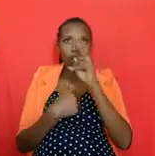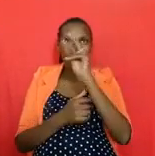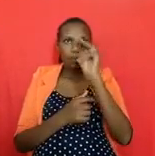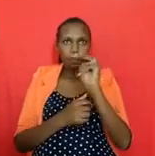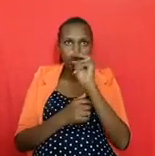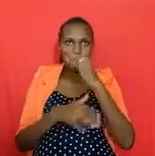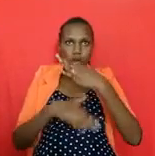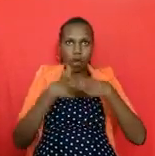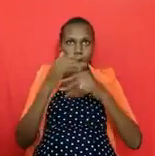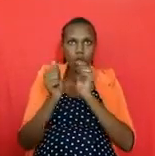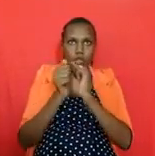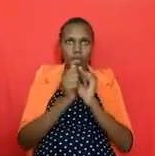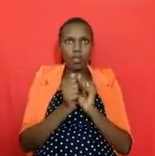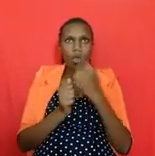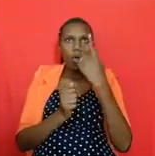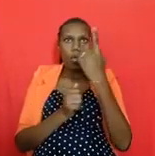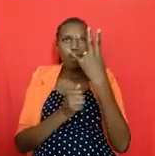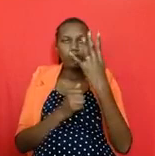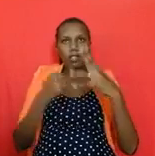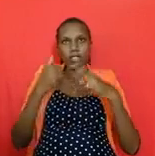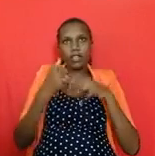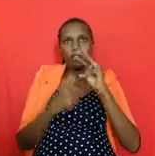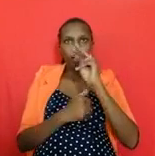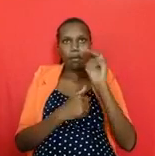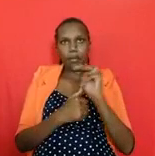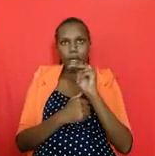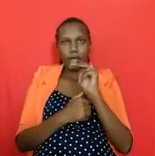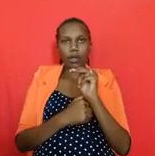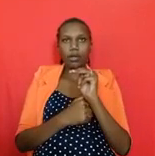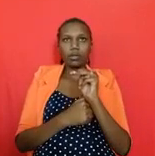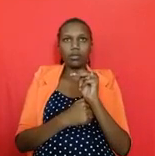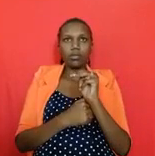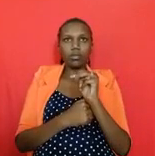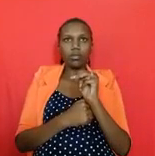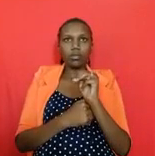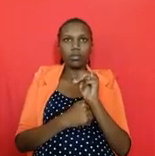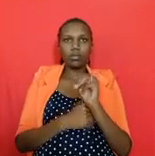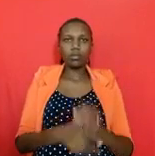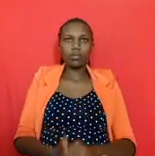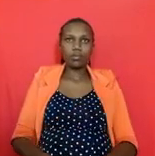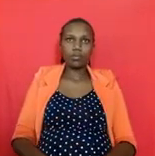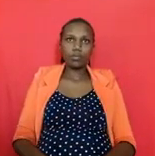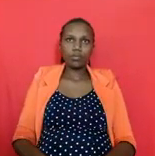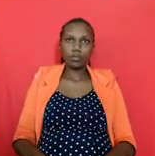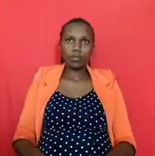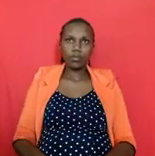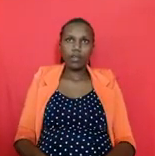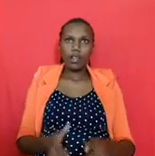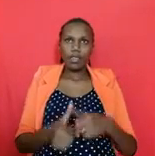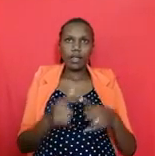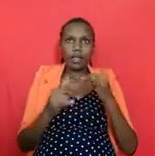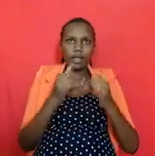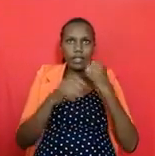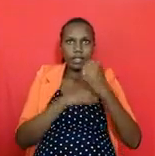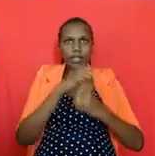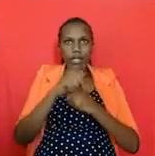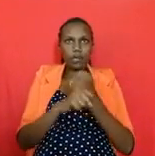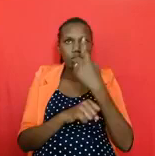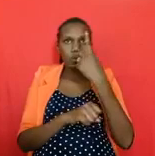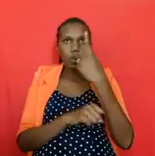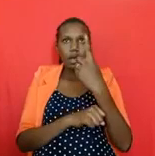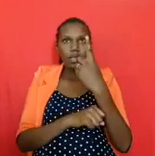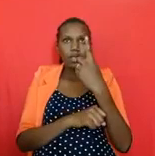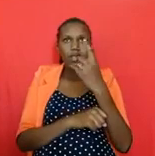321 ciaturanĩrwo cigoka milioni 147 na mwaka-inĩ ũcio ũngĩ ciarĩ milioni